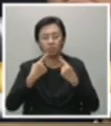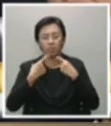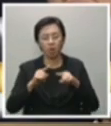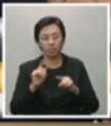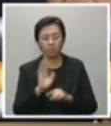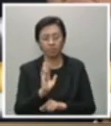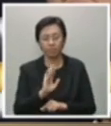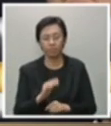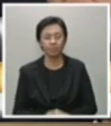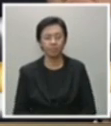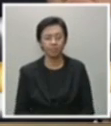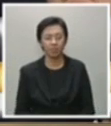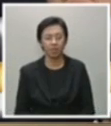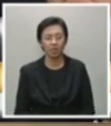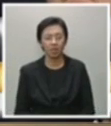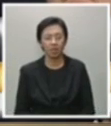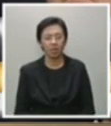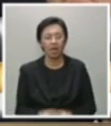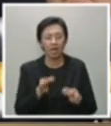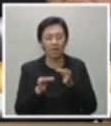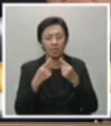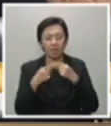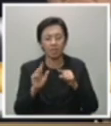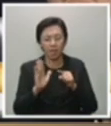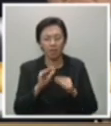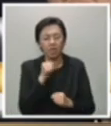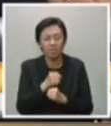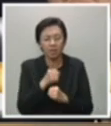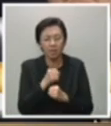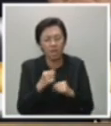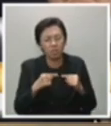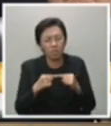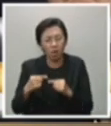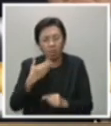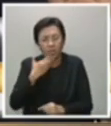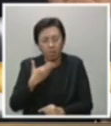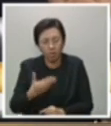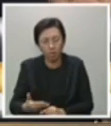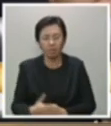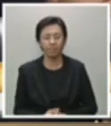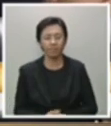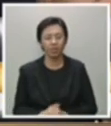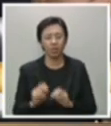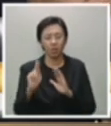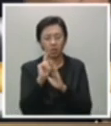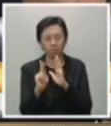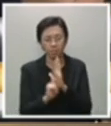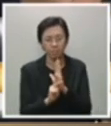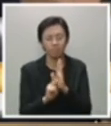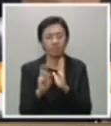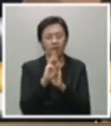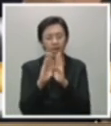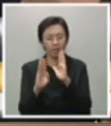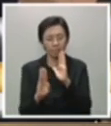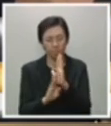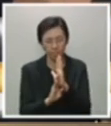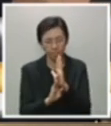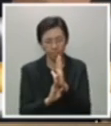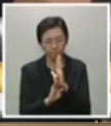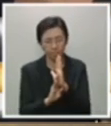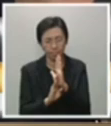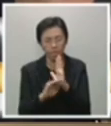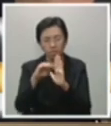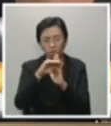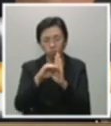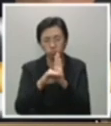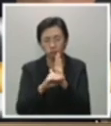ามนี้แต่ผมเองก็ทำงานรับใช้ชาติมาตลอดชีวิตกฎระเบียบกฎถึงแม้กฎระเบียบจะว่าอย่